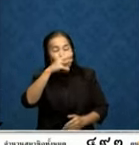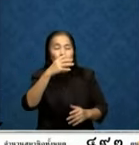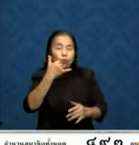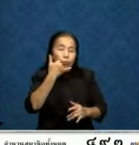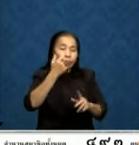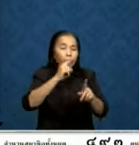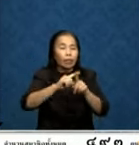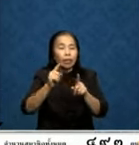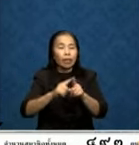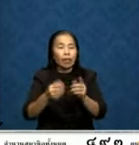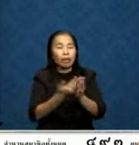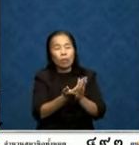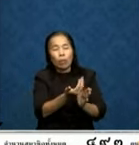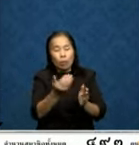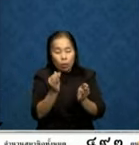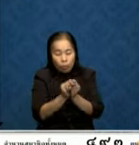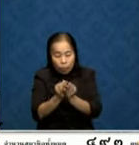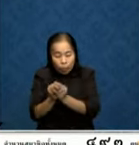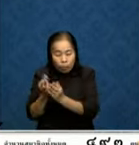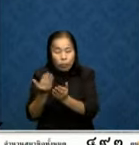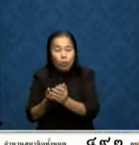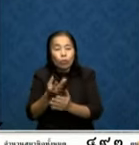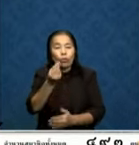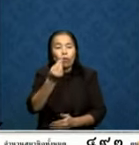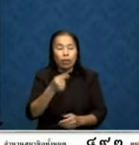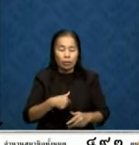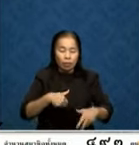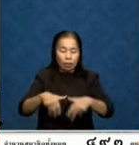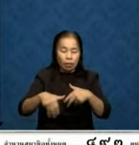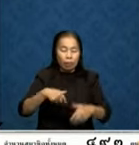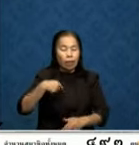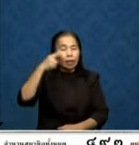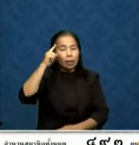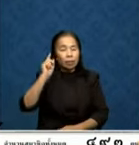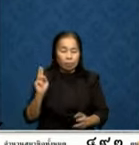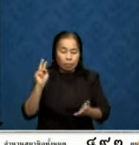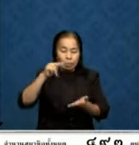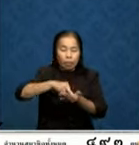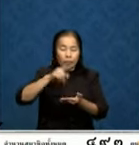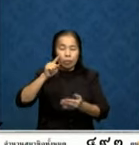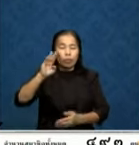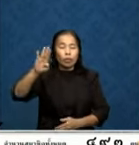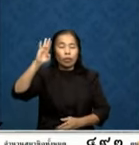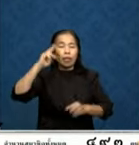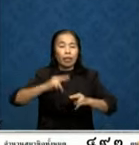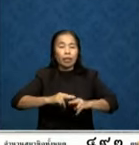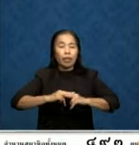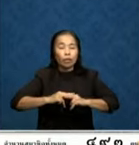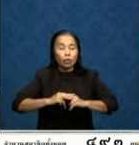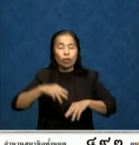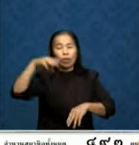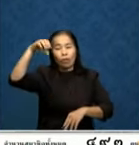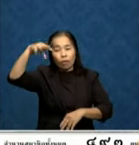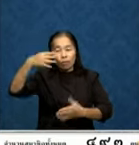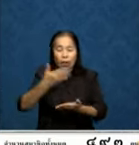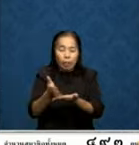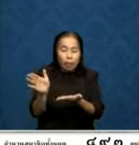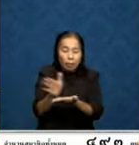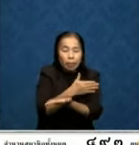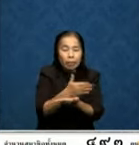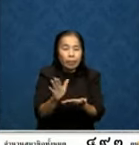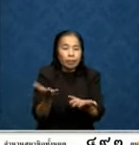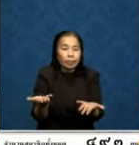ค่าต่อทีมันก็หลายบาทครับสำหรับชาวบ้านก็กลายเป็นบริษัทเอกชนกับการไฟฟ้าไปนั่งแบ่งท่านลงไปดูนิ